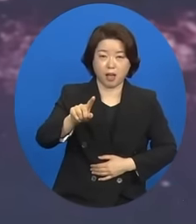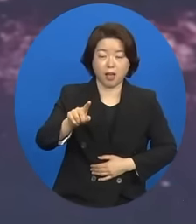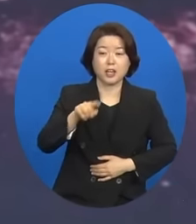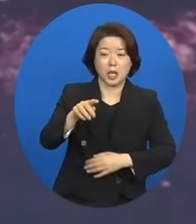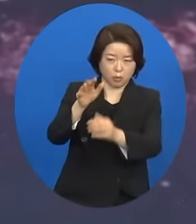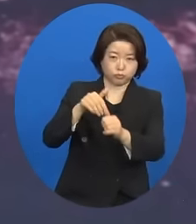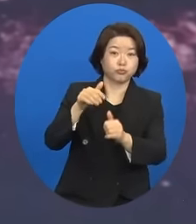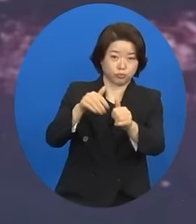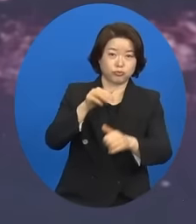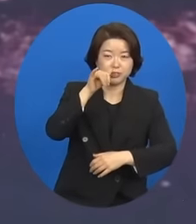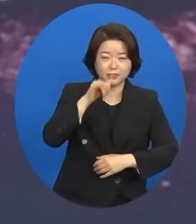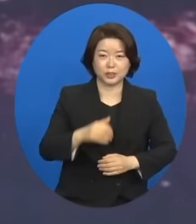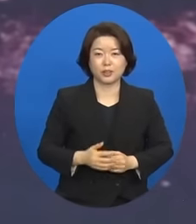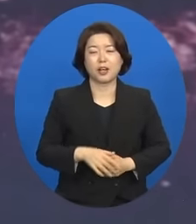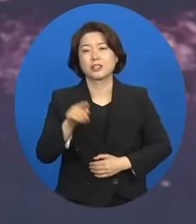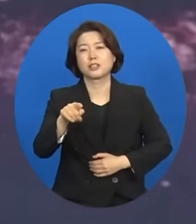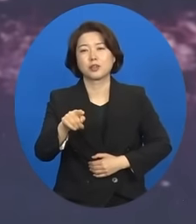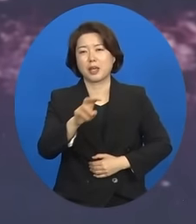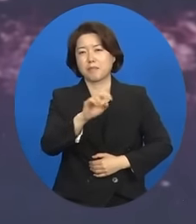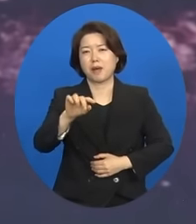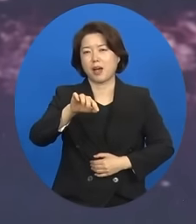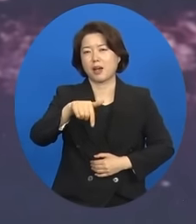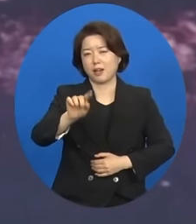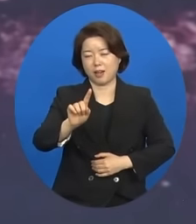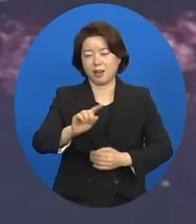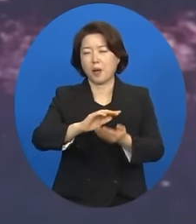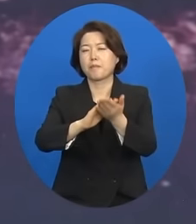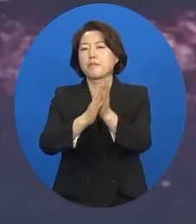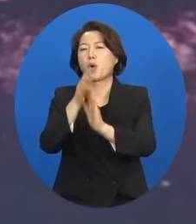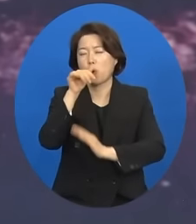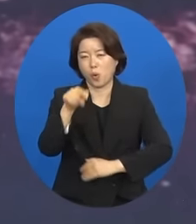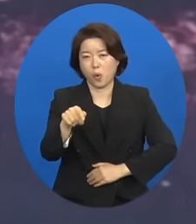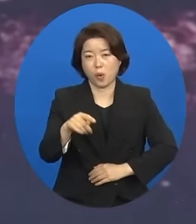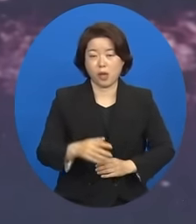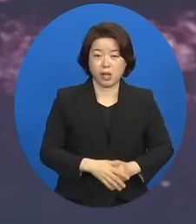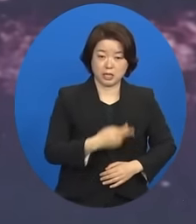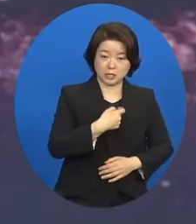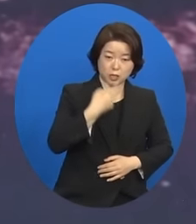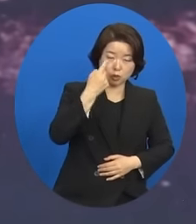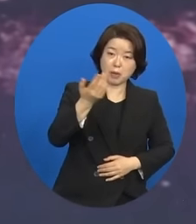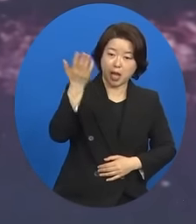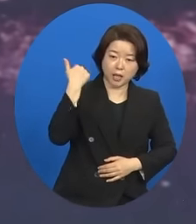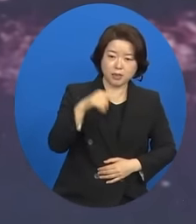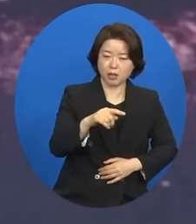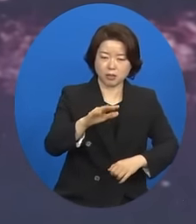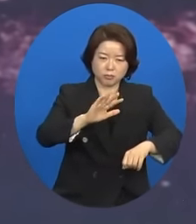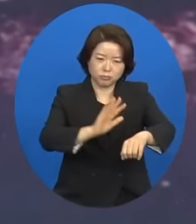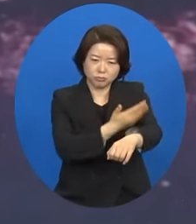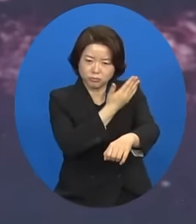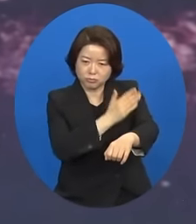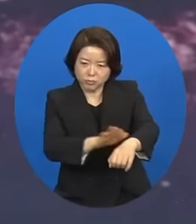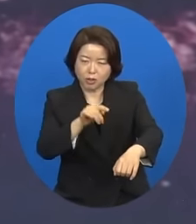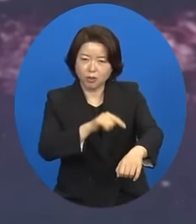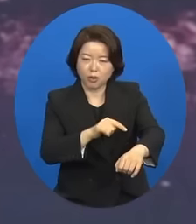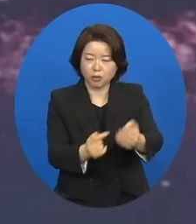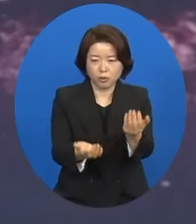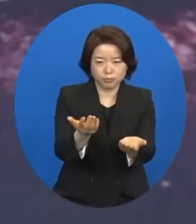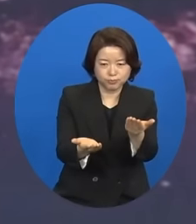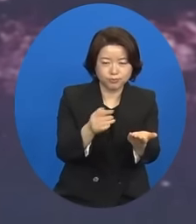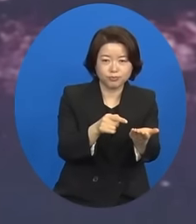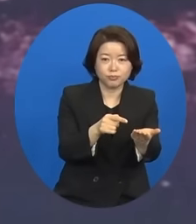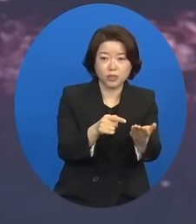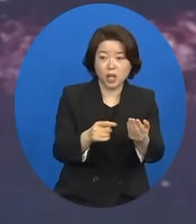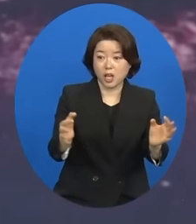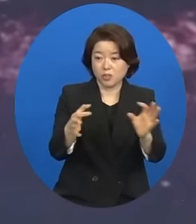그렇게 바뀌게 되는데요 그니까 사도 바울도 그때는 몰랐던 거예요 옳고 그름의 이슈로 관계까지 틀어져